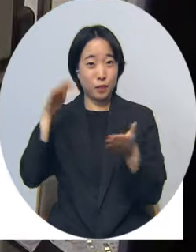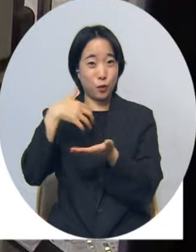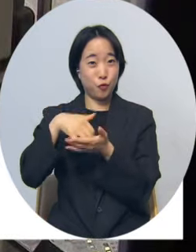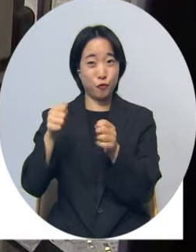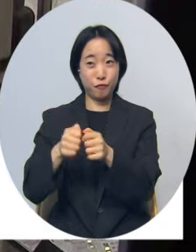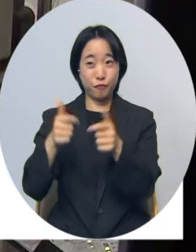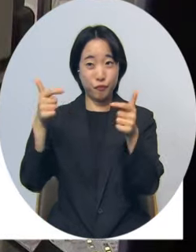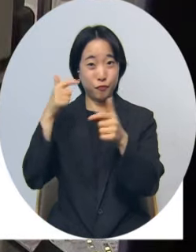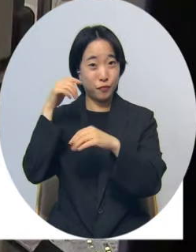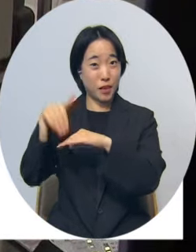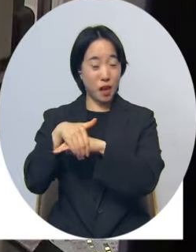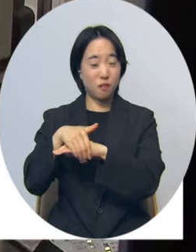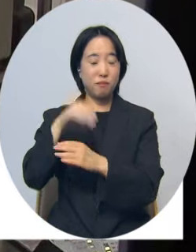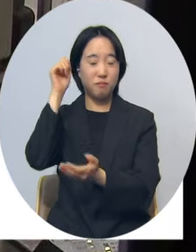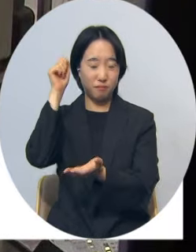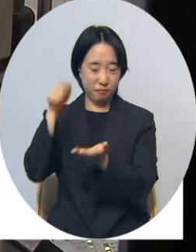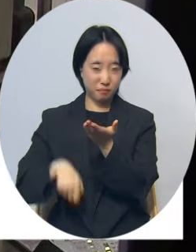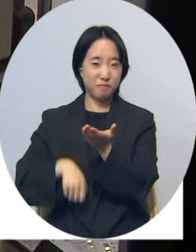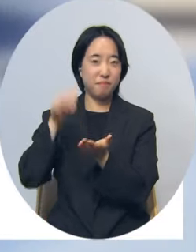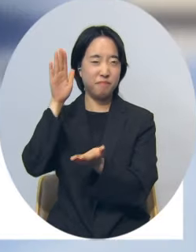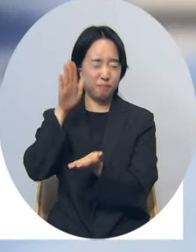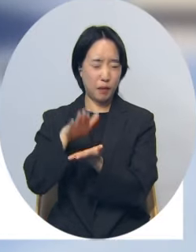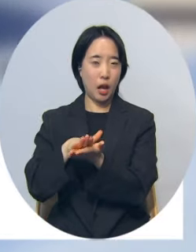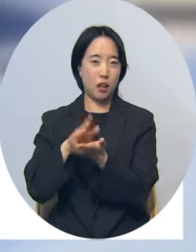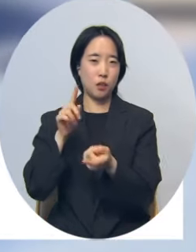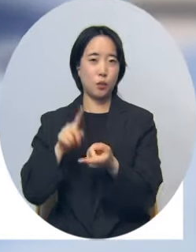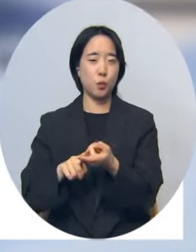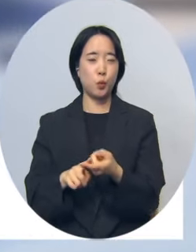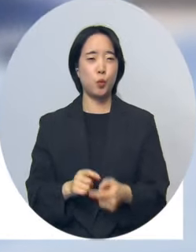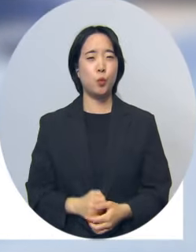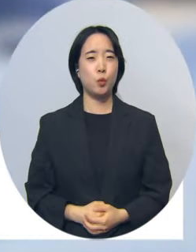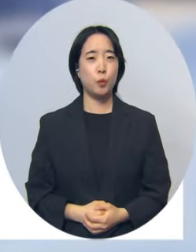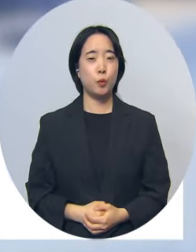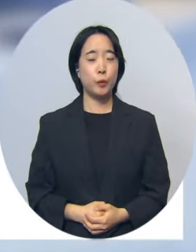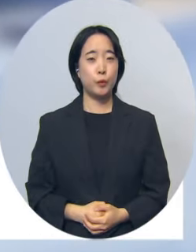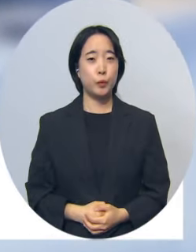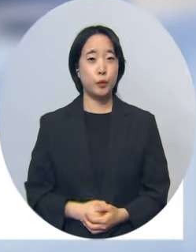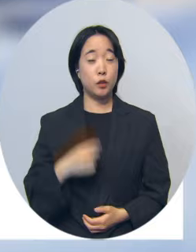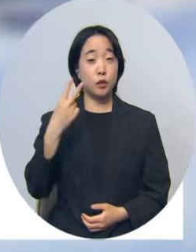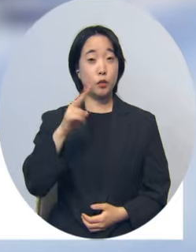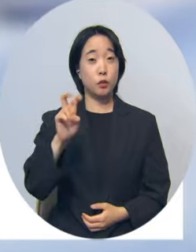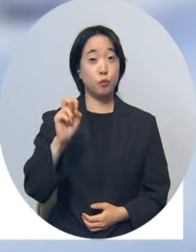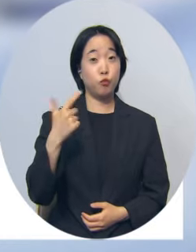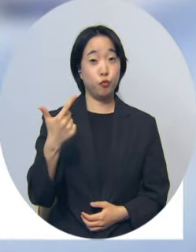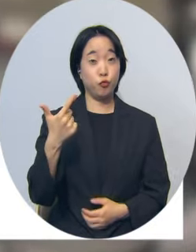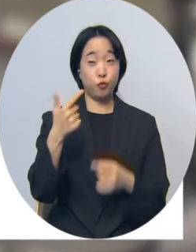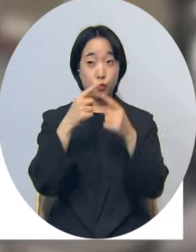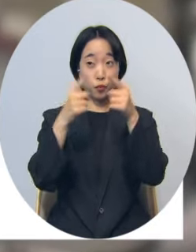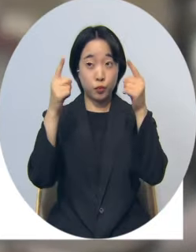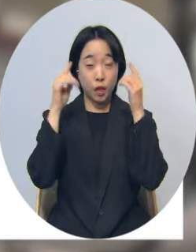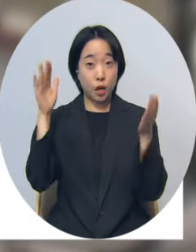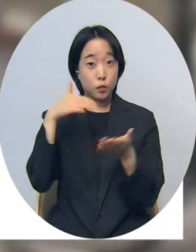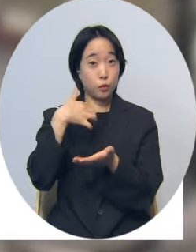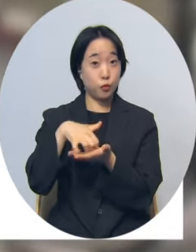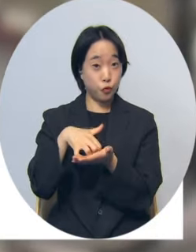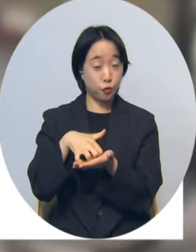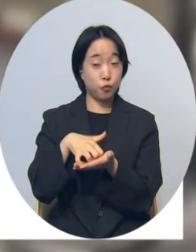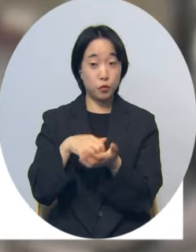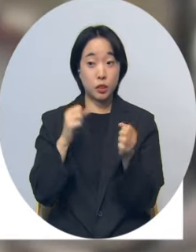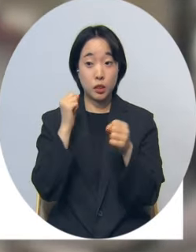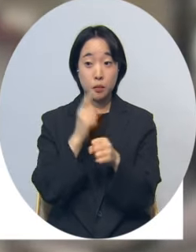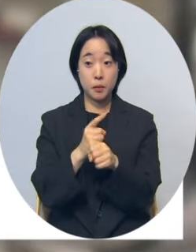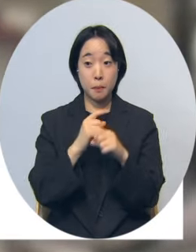변함없다는 입장을 재확인했습니다. 2026학년도 의대 정원의 경우 지난 4월 말 각 대학별로